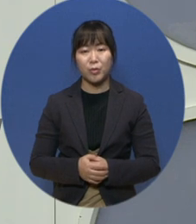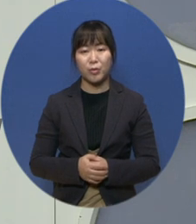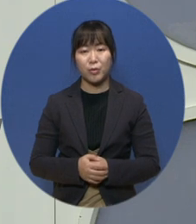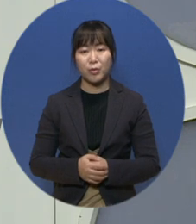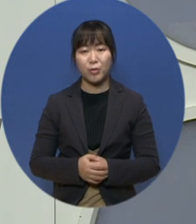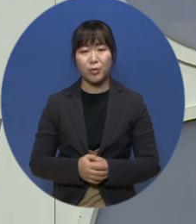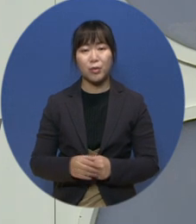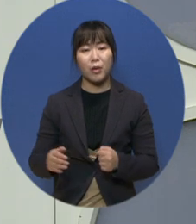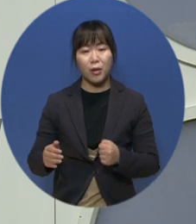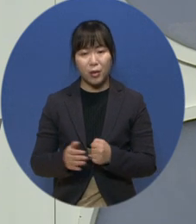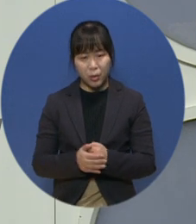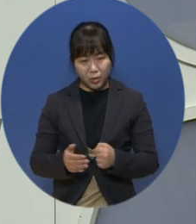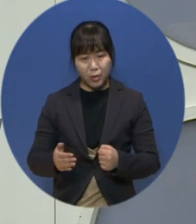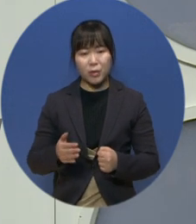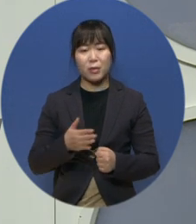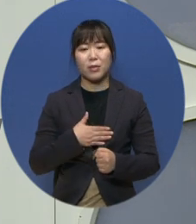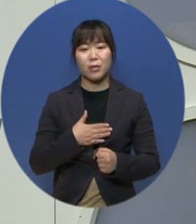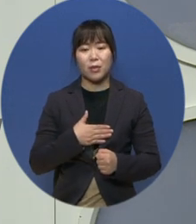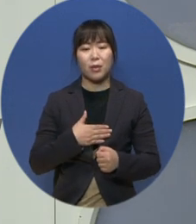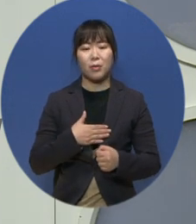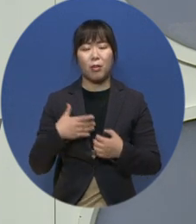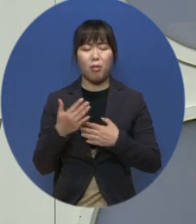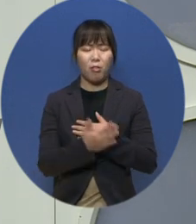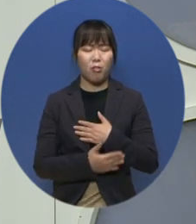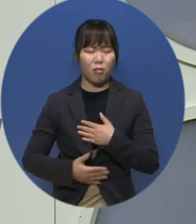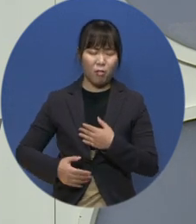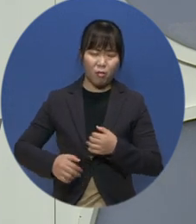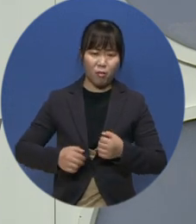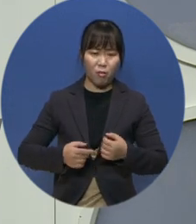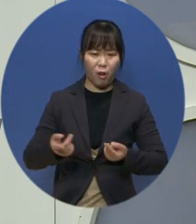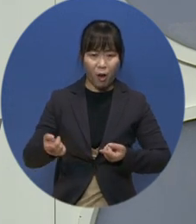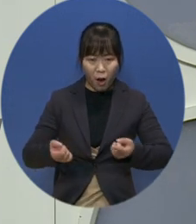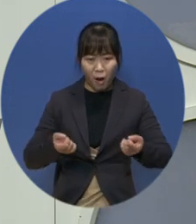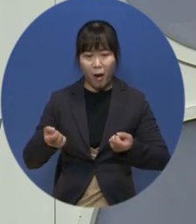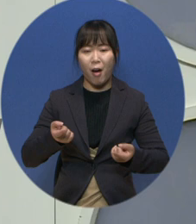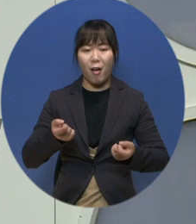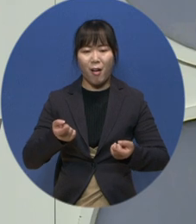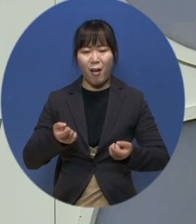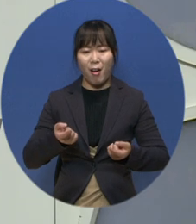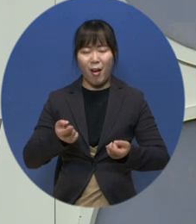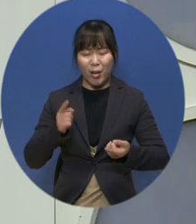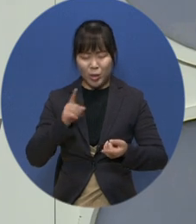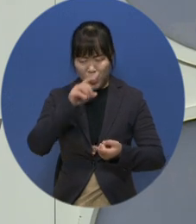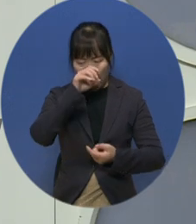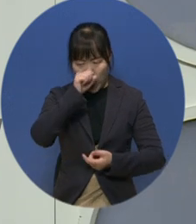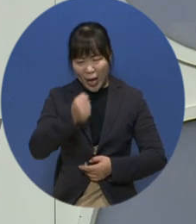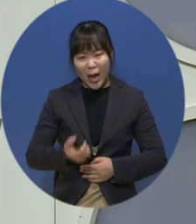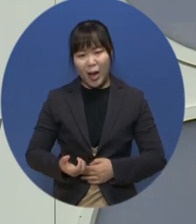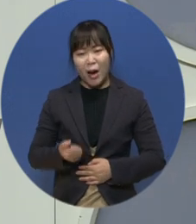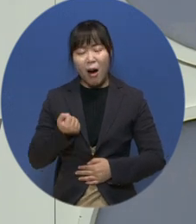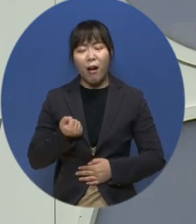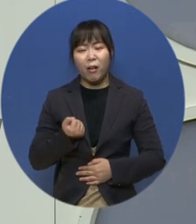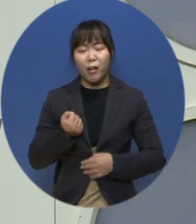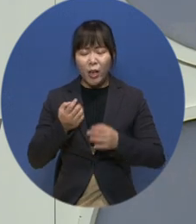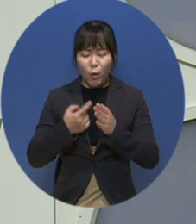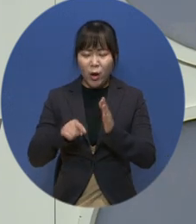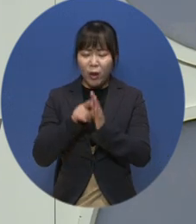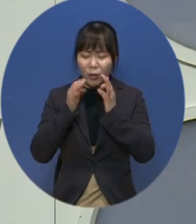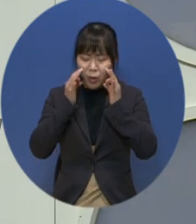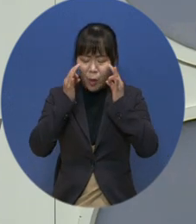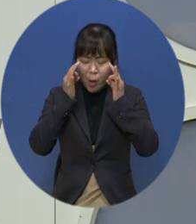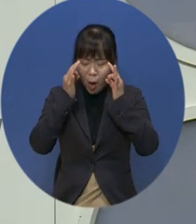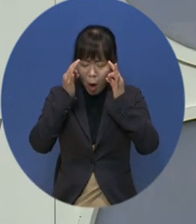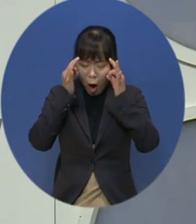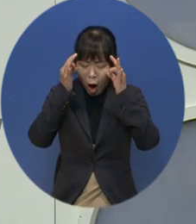때문에 늘상 저의 컨디션을 늘상 이렇게 가지고 있는 그런 거를 굉장히 노력하고 있는 편이죠.